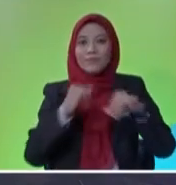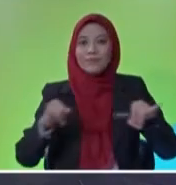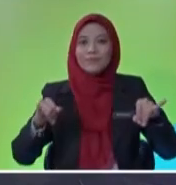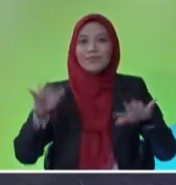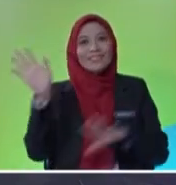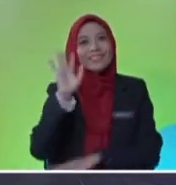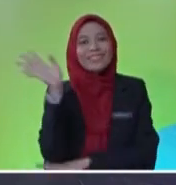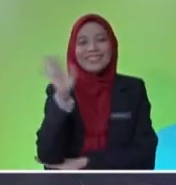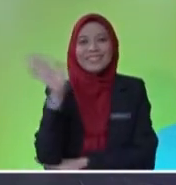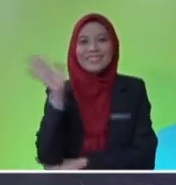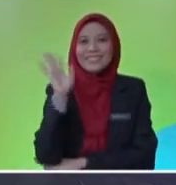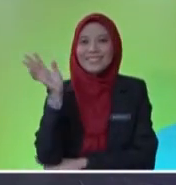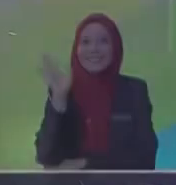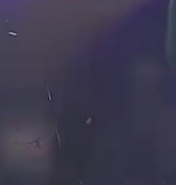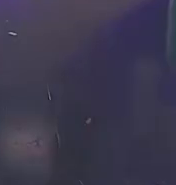hai